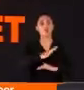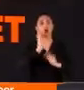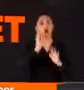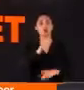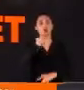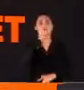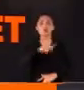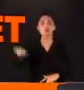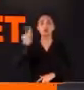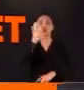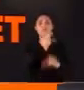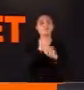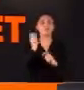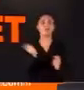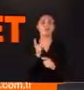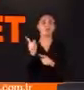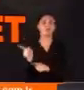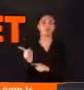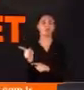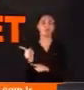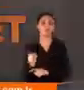rağmen olayları örtbas etmeye çalıştı.